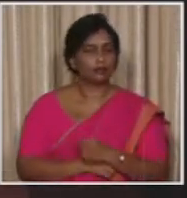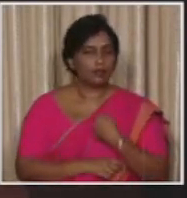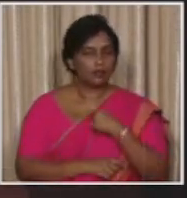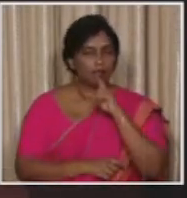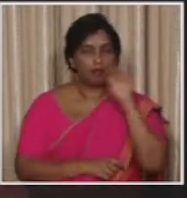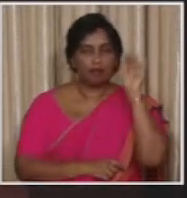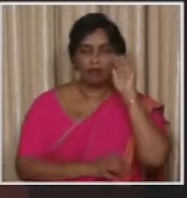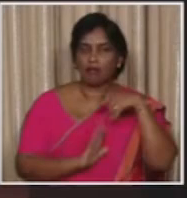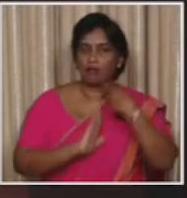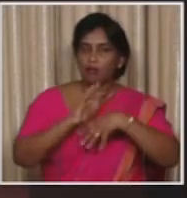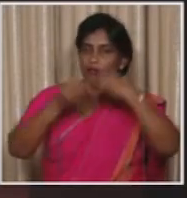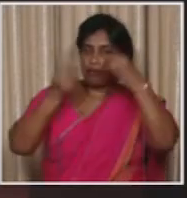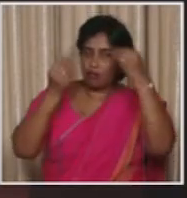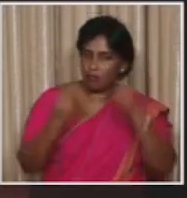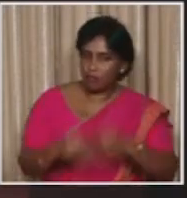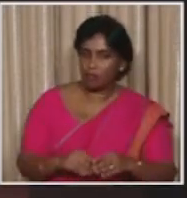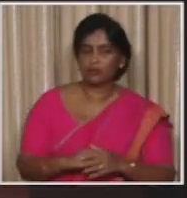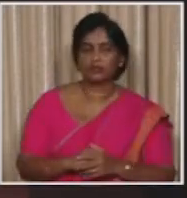අහන්නේ බංකොලොත් රටක